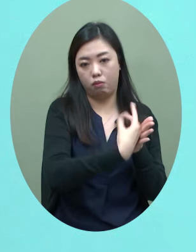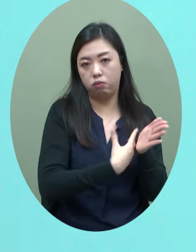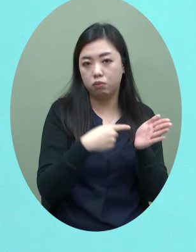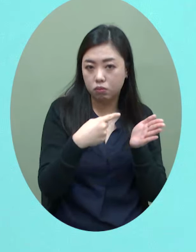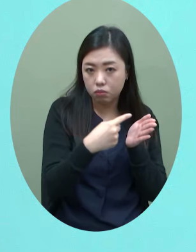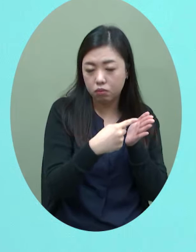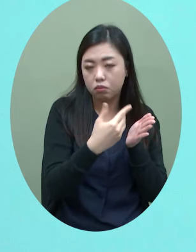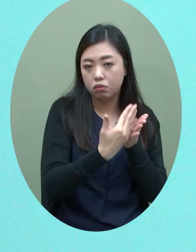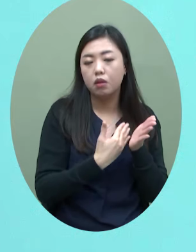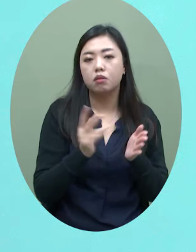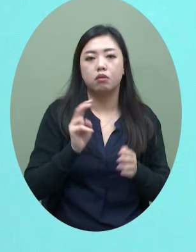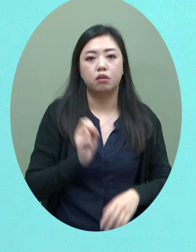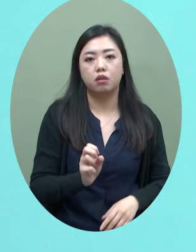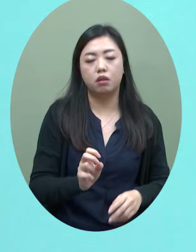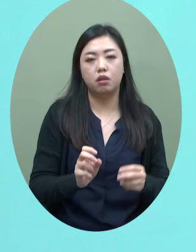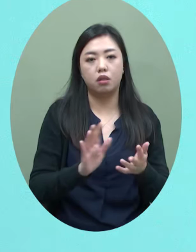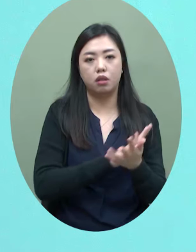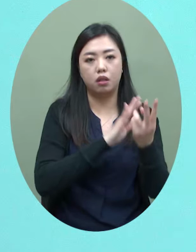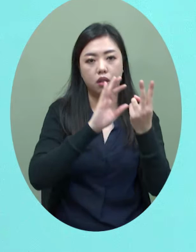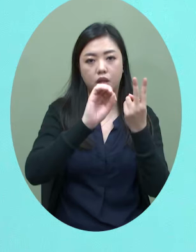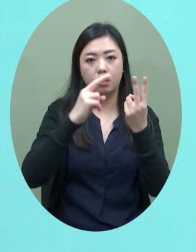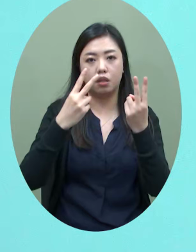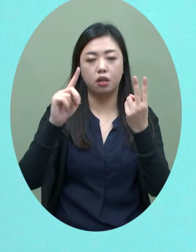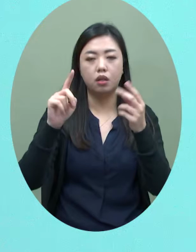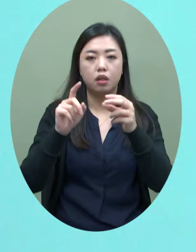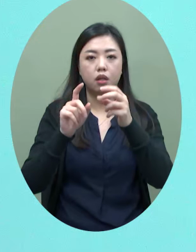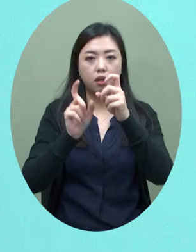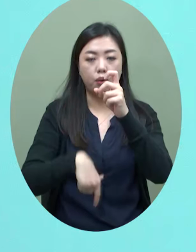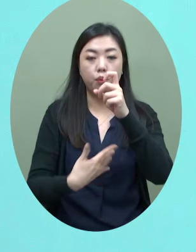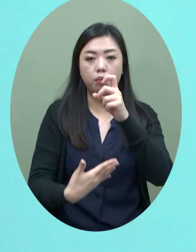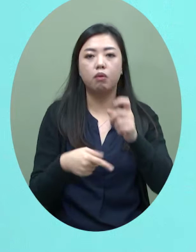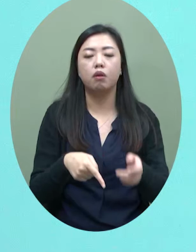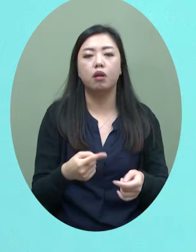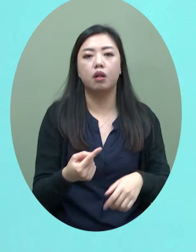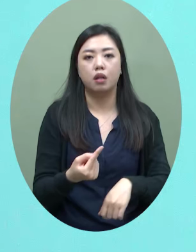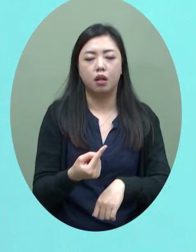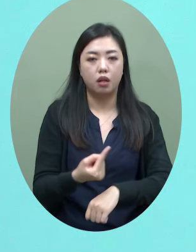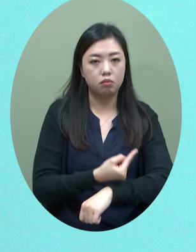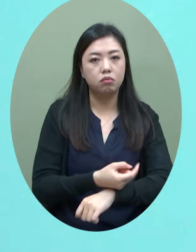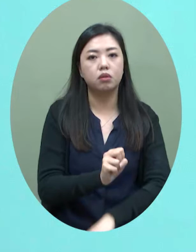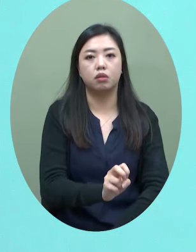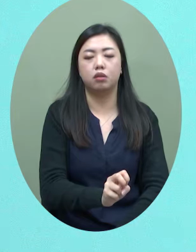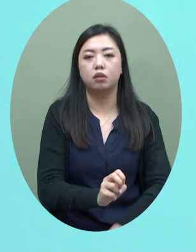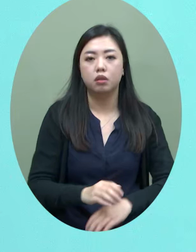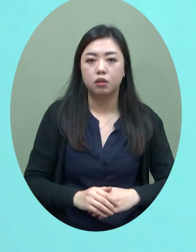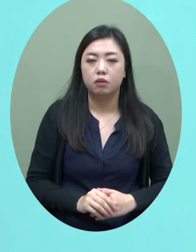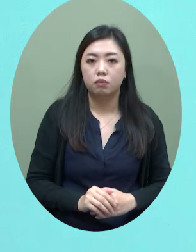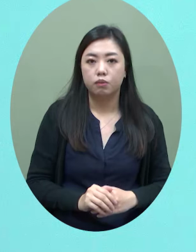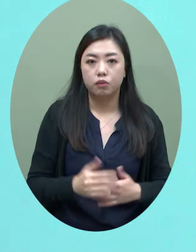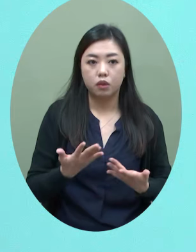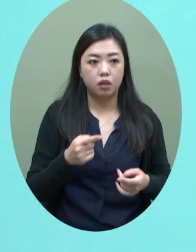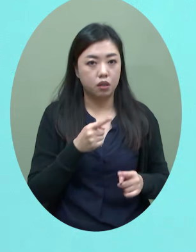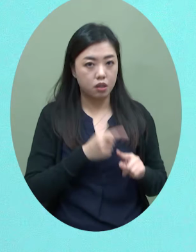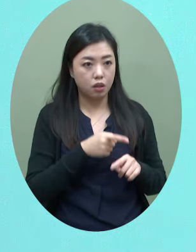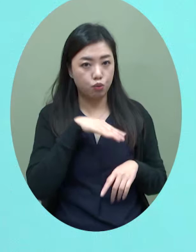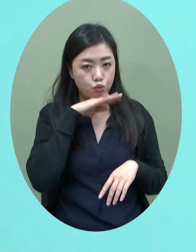係2021年9月5日咧。係進行第七屆嘅立法會選舉，但係當我哋對嗰個情況